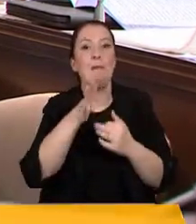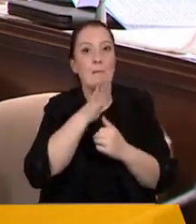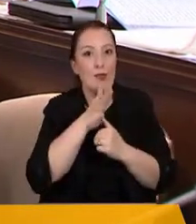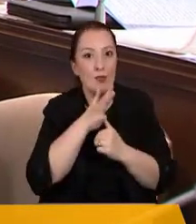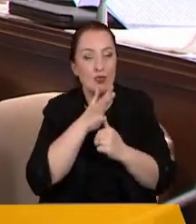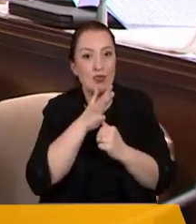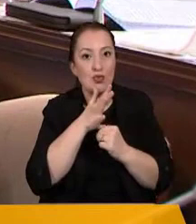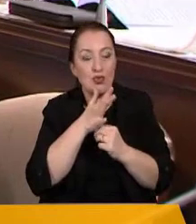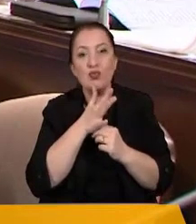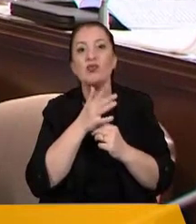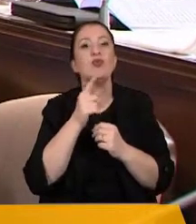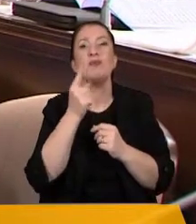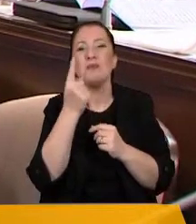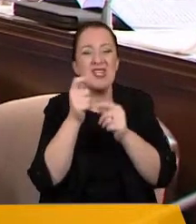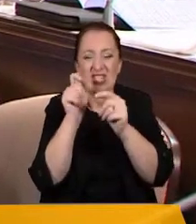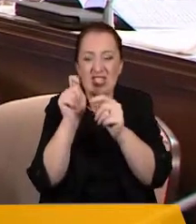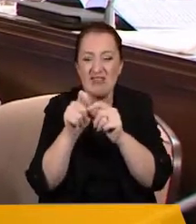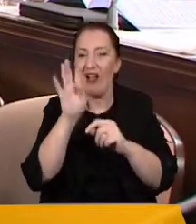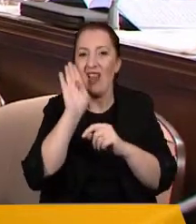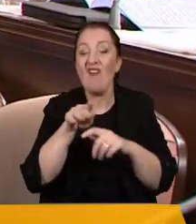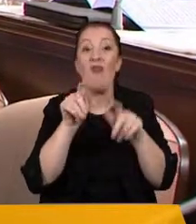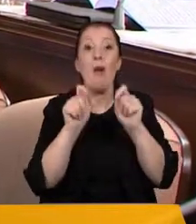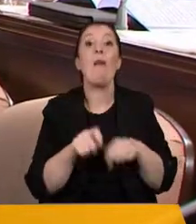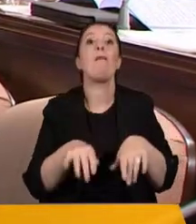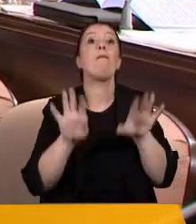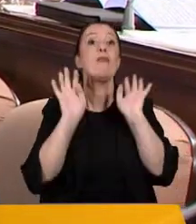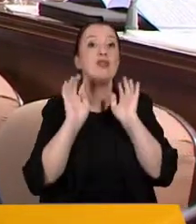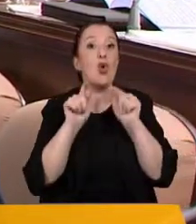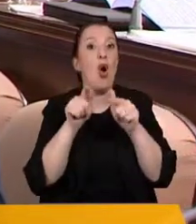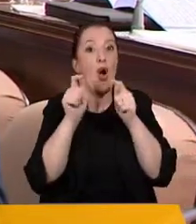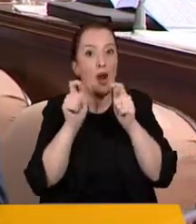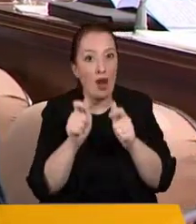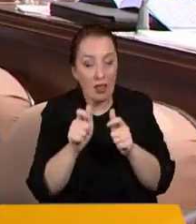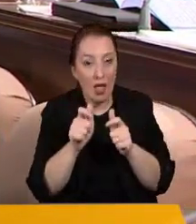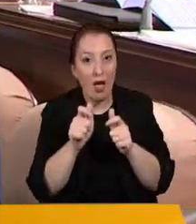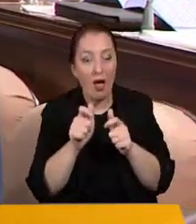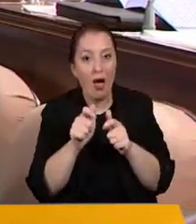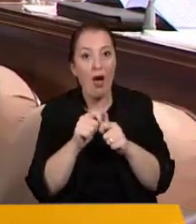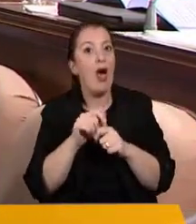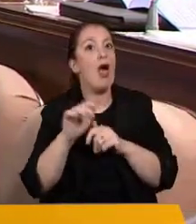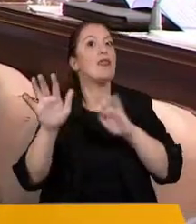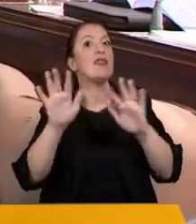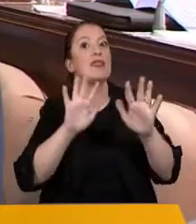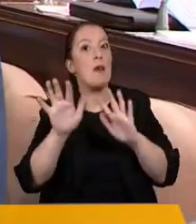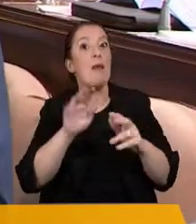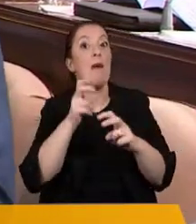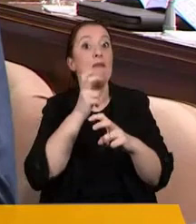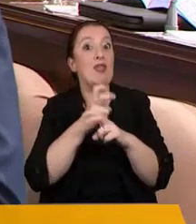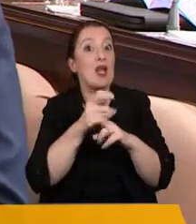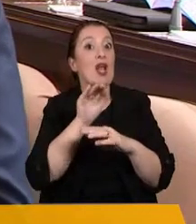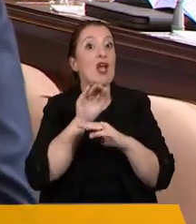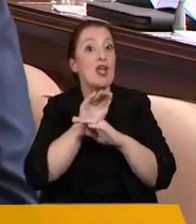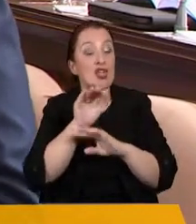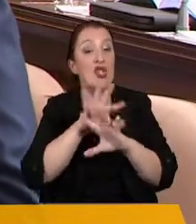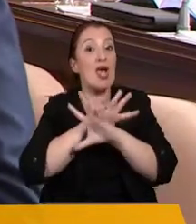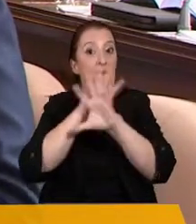Yapı yasaklı alana çivi çakamazsınız. Orada deprem riskiyle yaşayan ve her